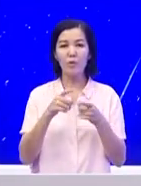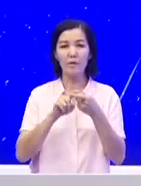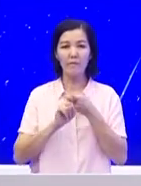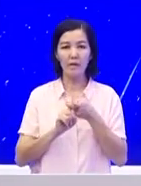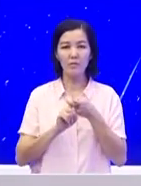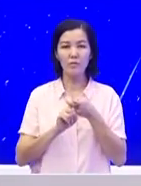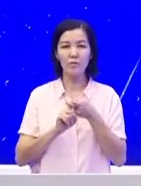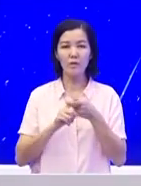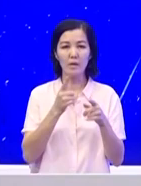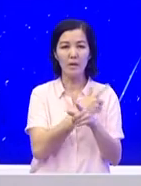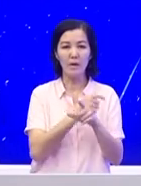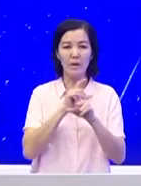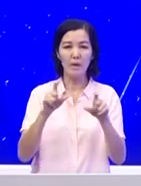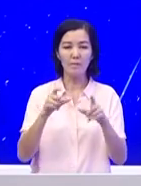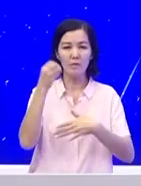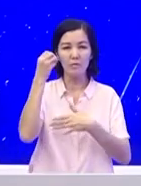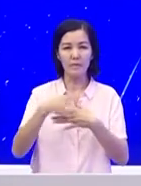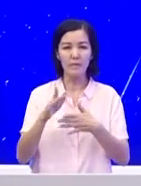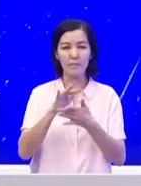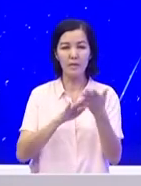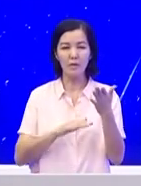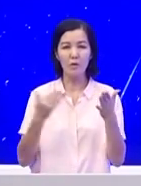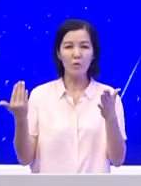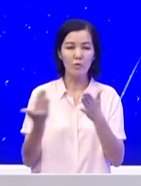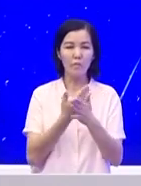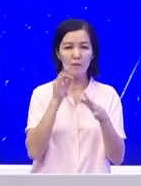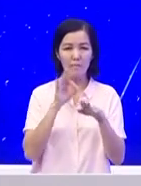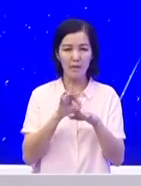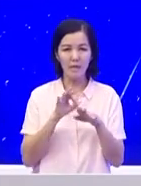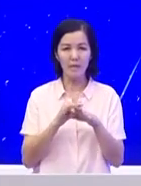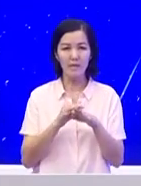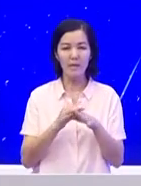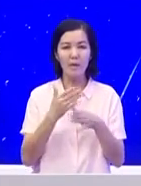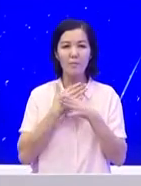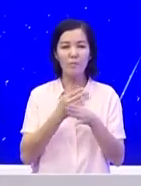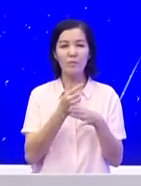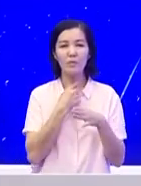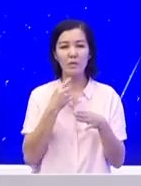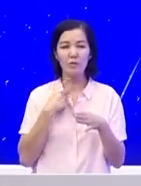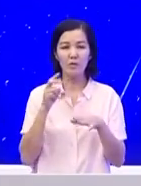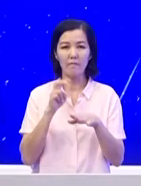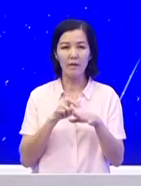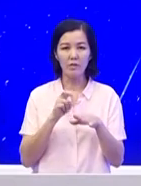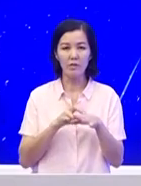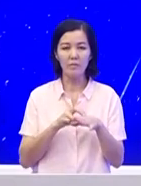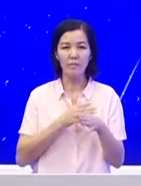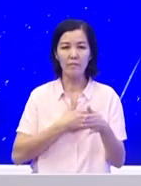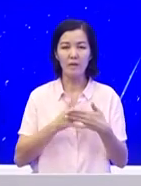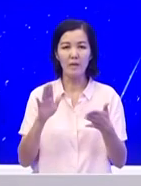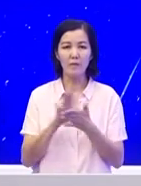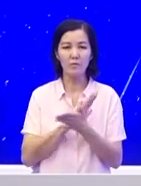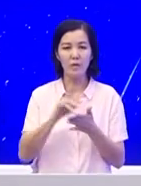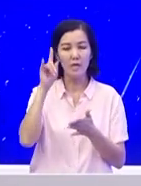провизорные стационары областного центра продолжают пребывать больные. На помощь талдыкурганским врачам и пациентам пришли волонтеры из